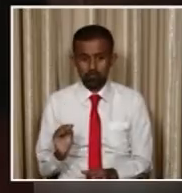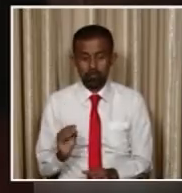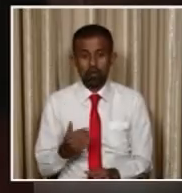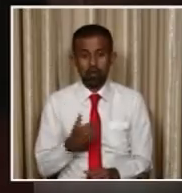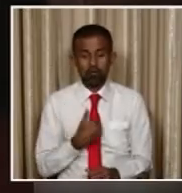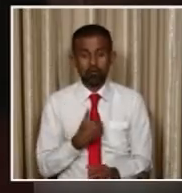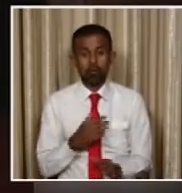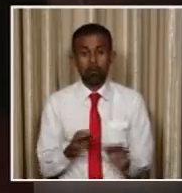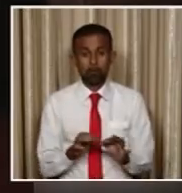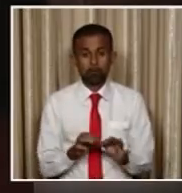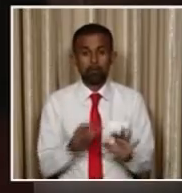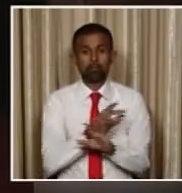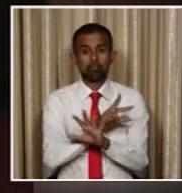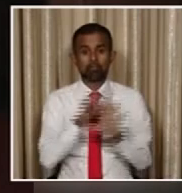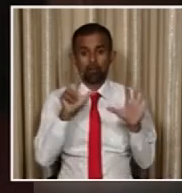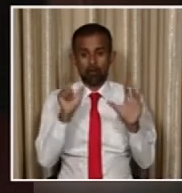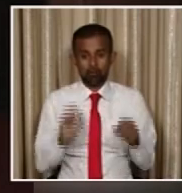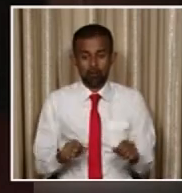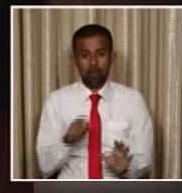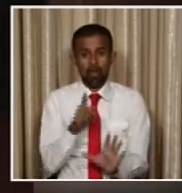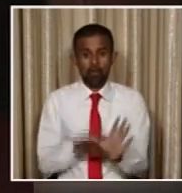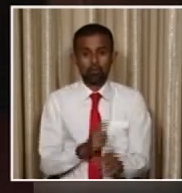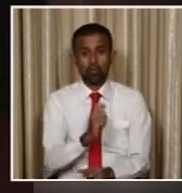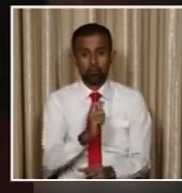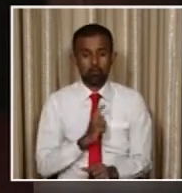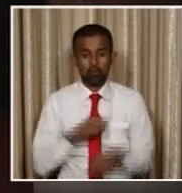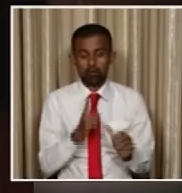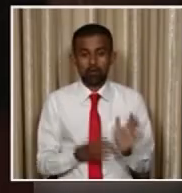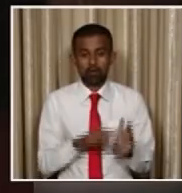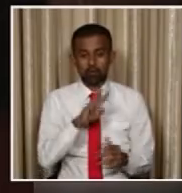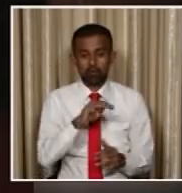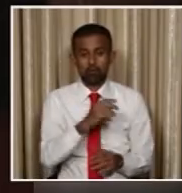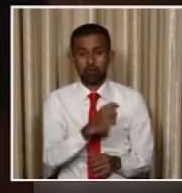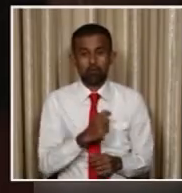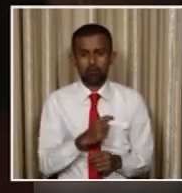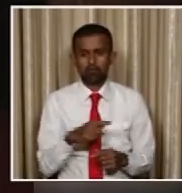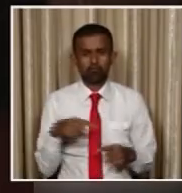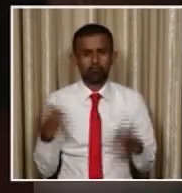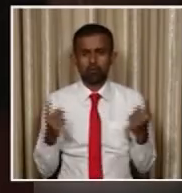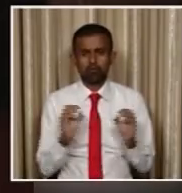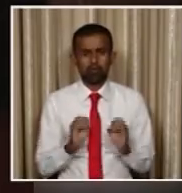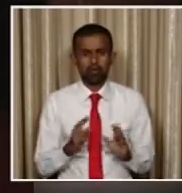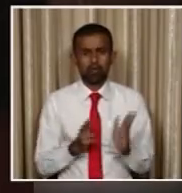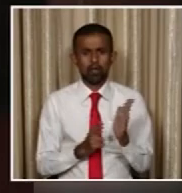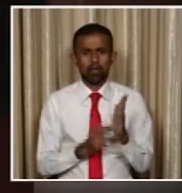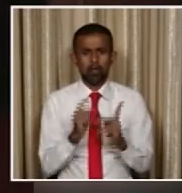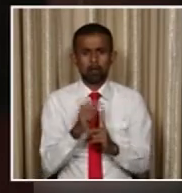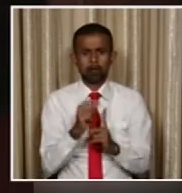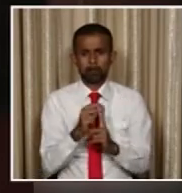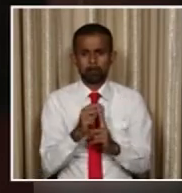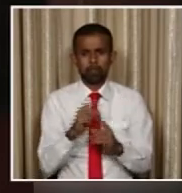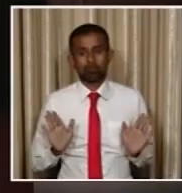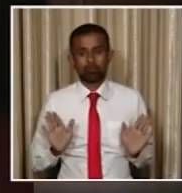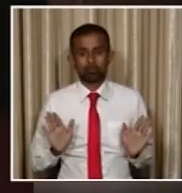රුපියල් බිලියන 18,000 වාර්ෂික ආදායමක් ලැබෙනවා මේ රටේ වගා කළ හැකි ඉඩම් වලින්. ඒතර වෙන මුකුත් ඕනේ නැහැ. දැන් NPP කාණ්ඩුව ආපුවම මේ ප්‍රශ්න